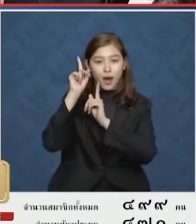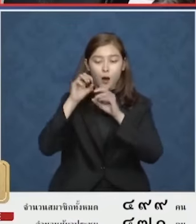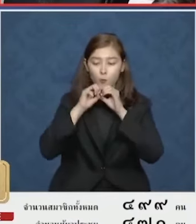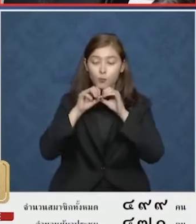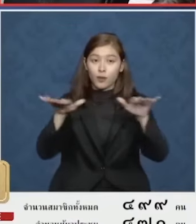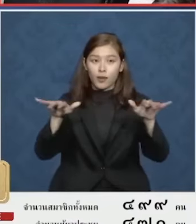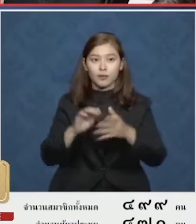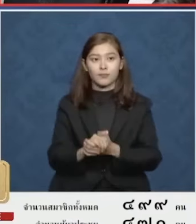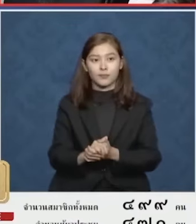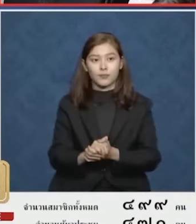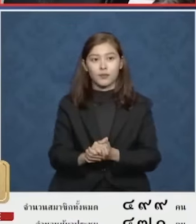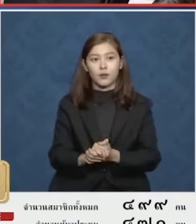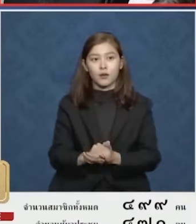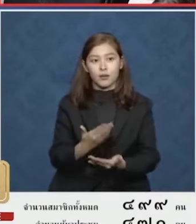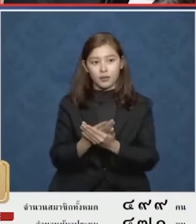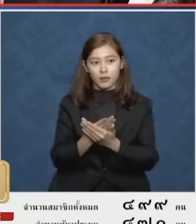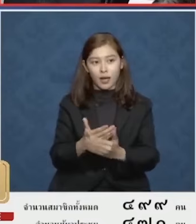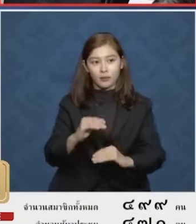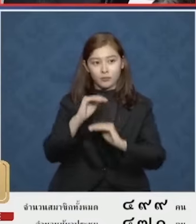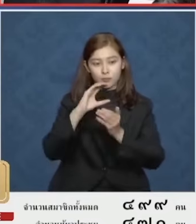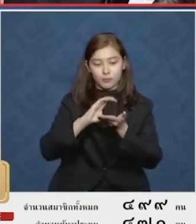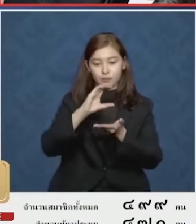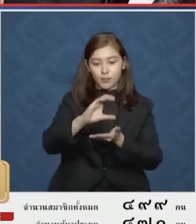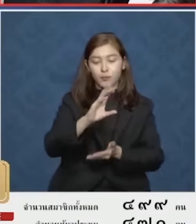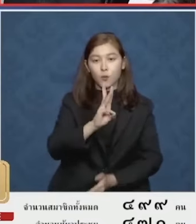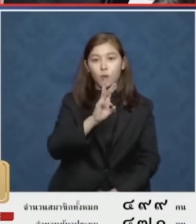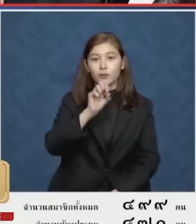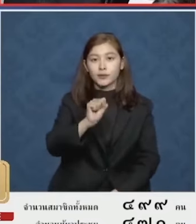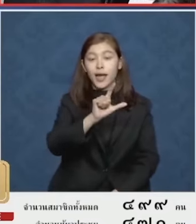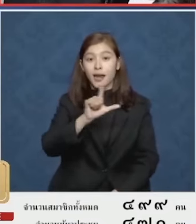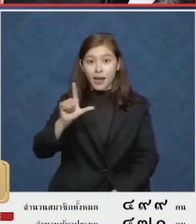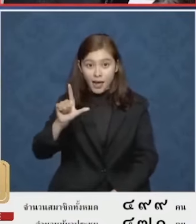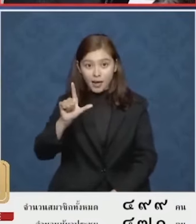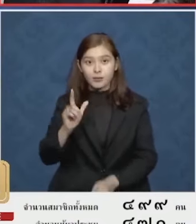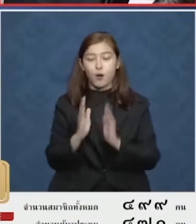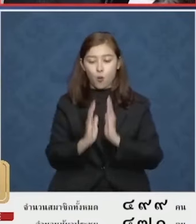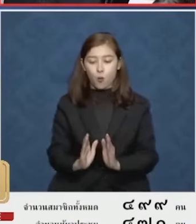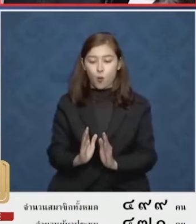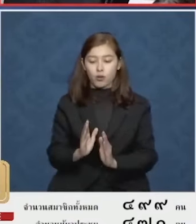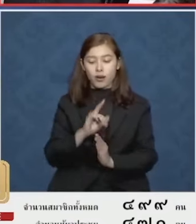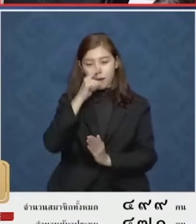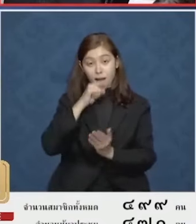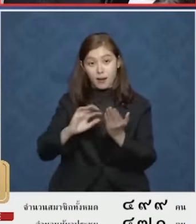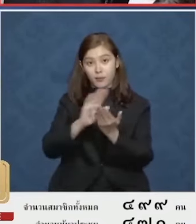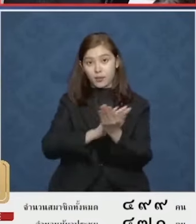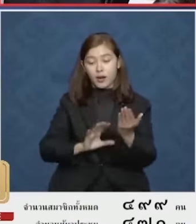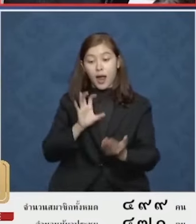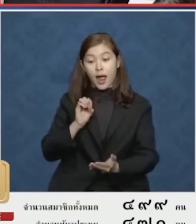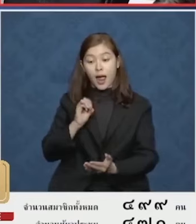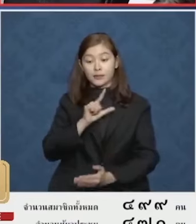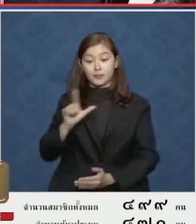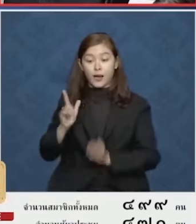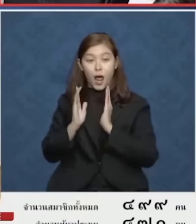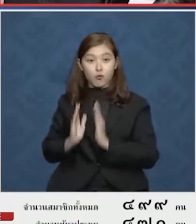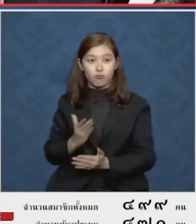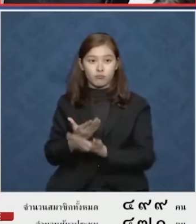ใหญ่600,000 ล้านบาทเพื่อทำดิจิทัลวอลเล็ต500,000เพื่อแจกคนละ10,000ให้กับคน50 ล้านคนแล้วก็จะเอาเงินไปเติมให้กับกองทุ